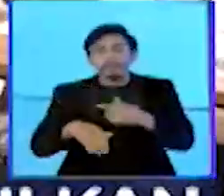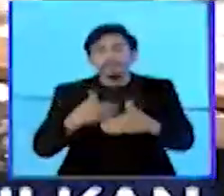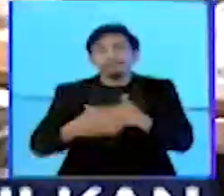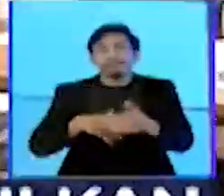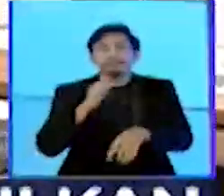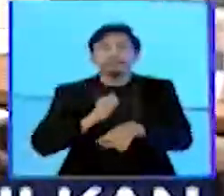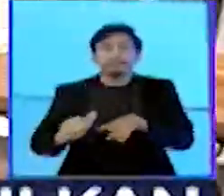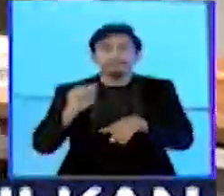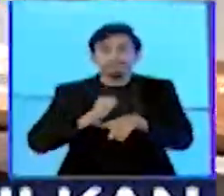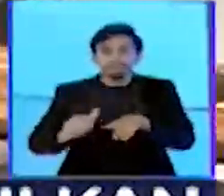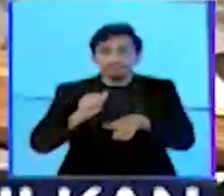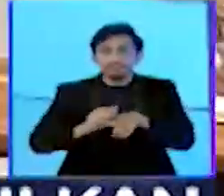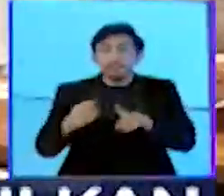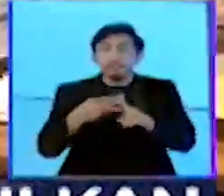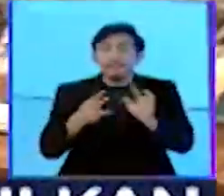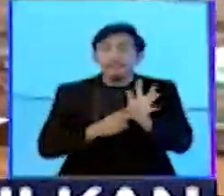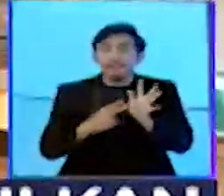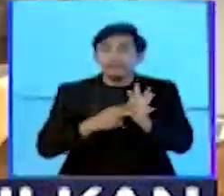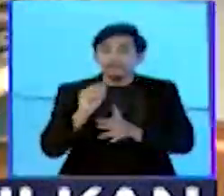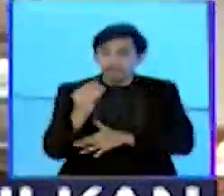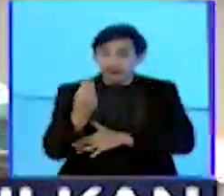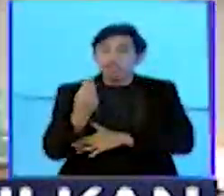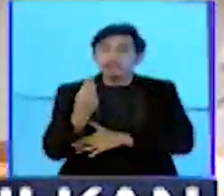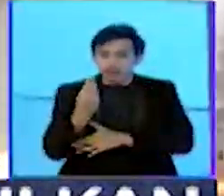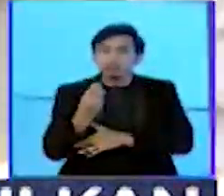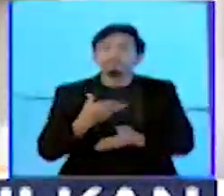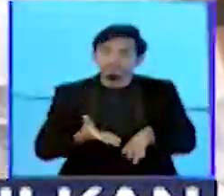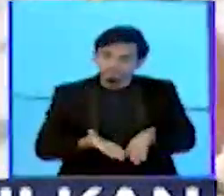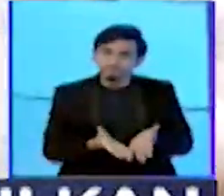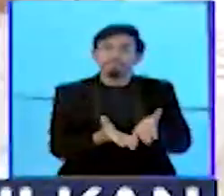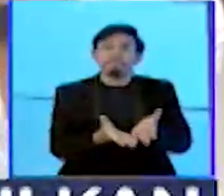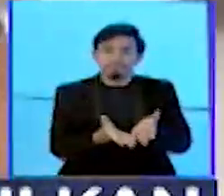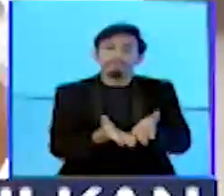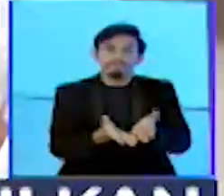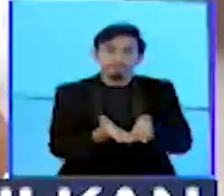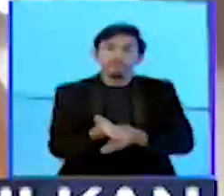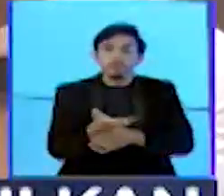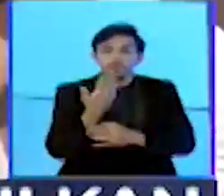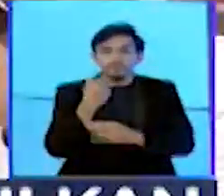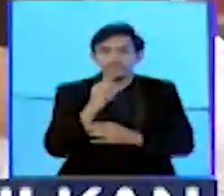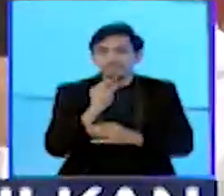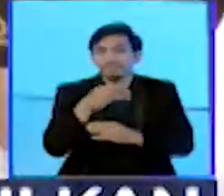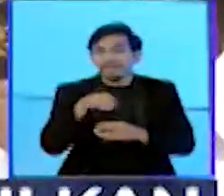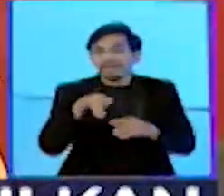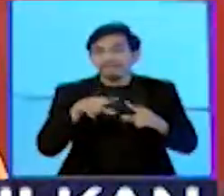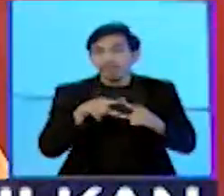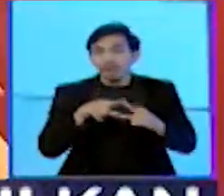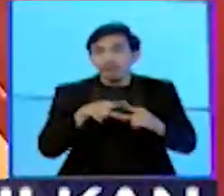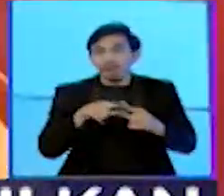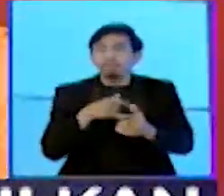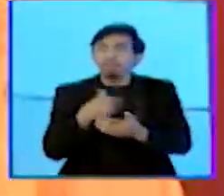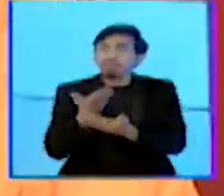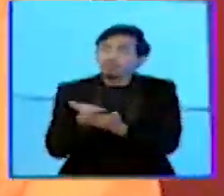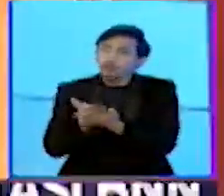Narkotika Nasional Provinsi DKI Jakarta mengabulkan permohonan rehabilitasi yang diajukan Reza Artamevia. Polda Metro